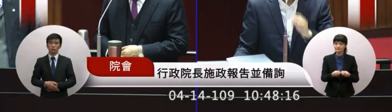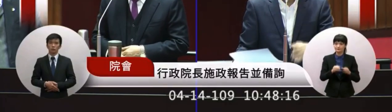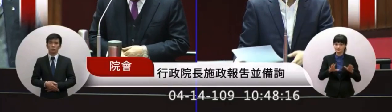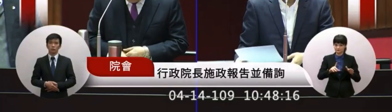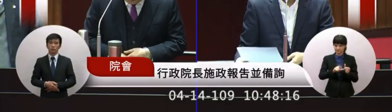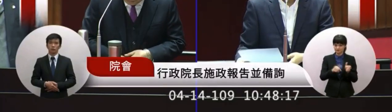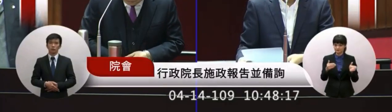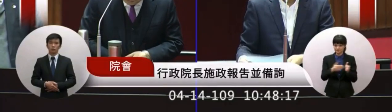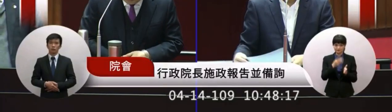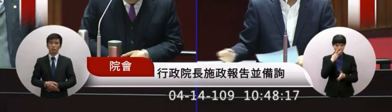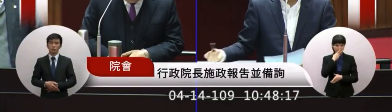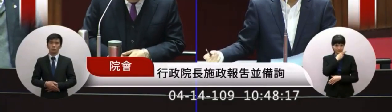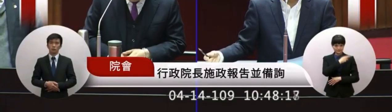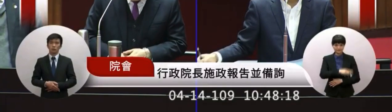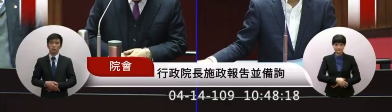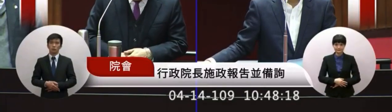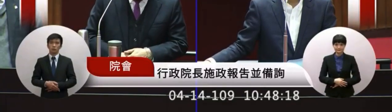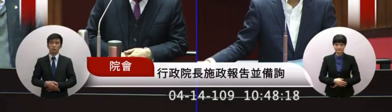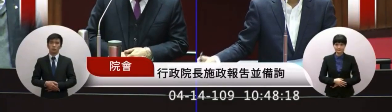好。